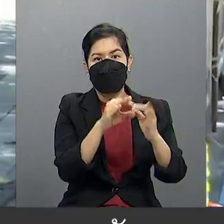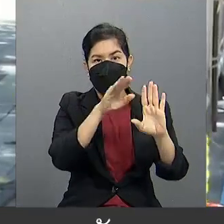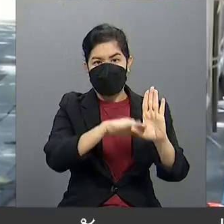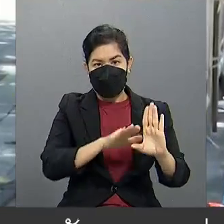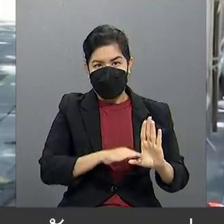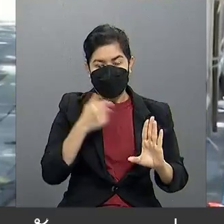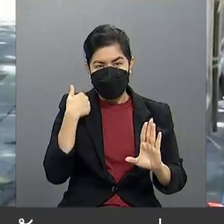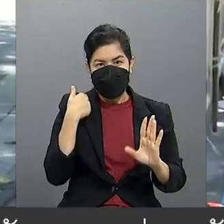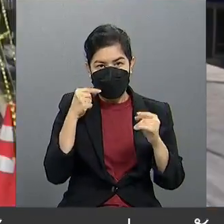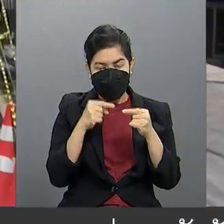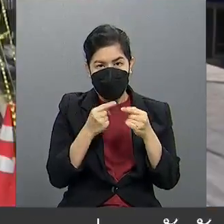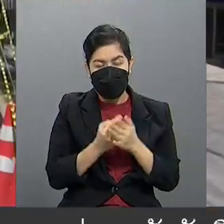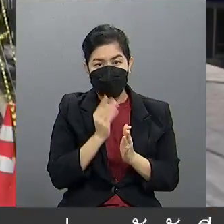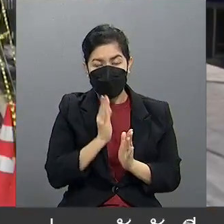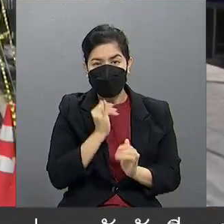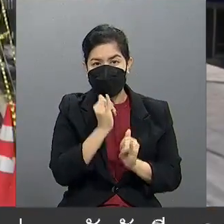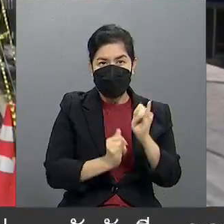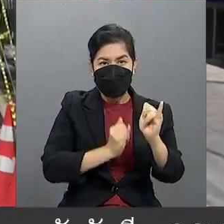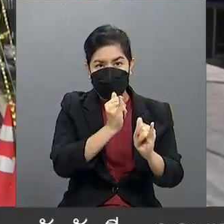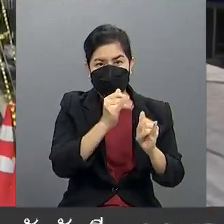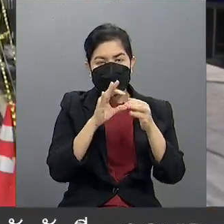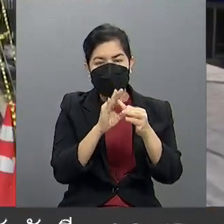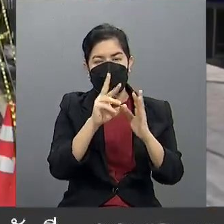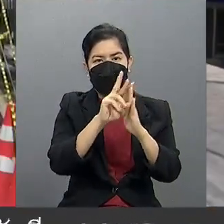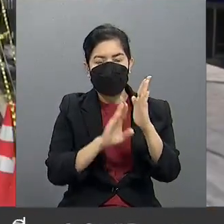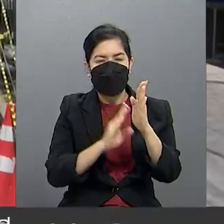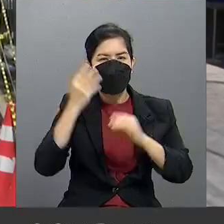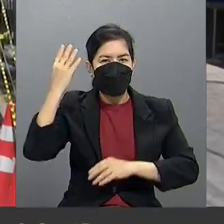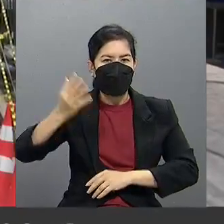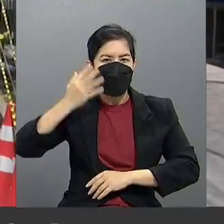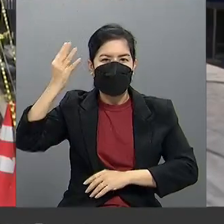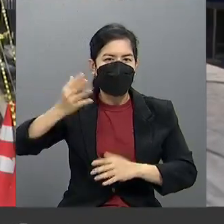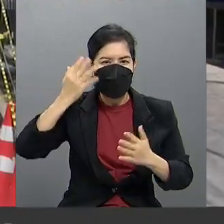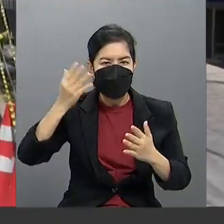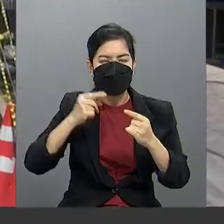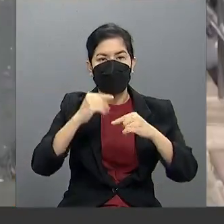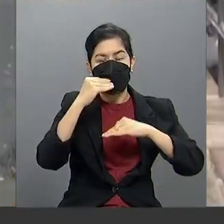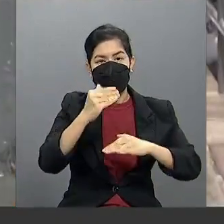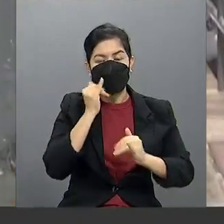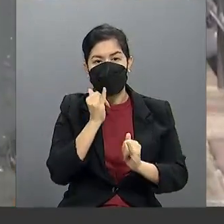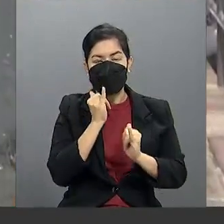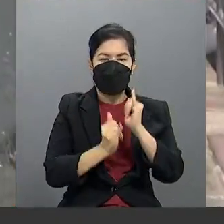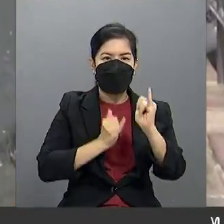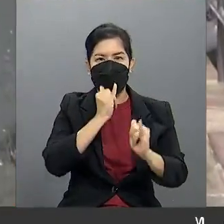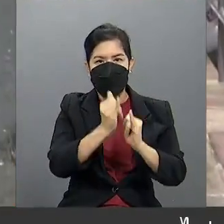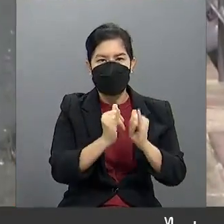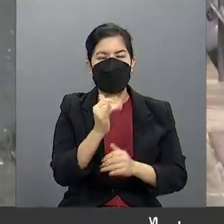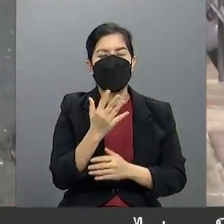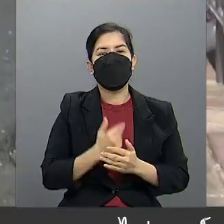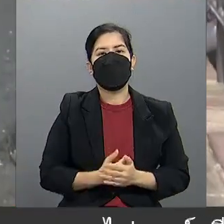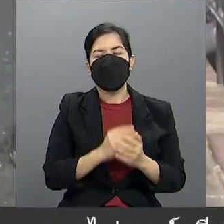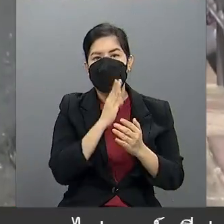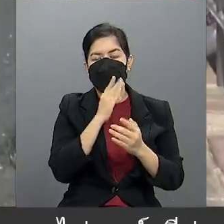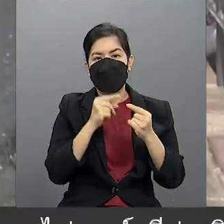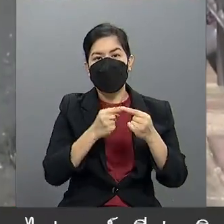ลูกค้าระบบระบายอากาศสำหรับตลาดที่ยังไม่เข้าร่วมการประเมินหรือประเมินไม่ผ่านก็ขอให้เข้าร่วมประเมินต